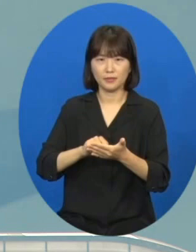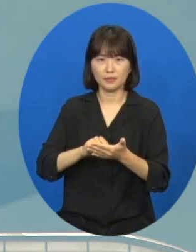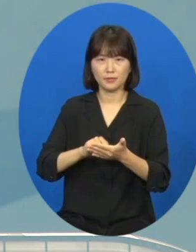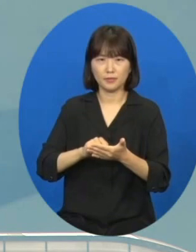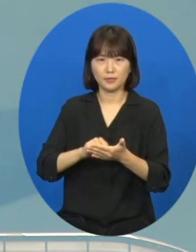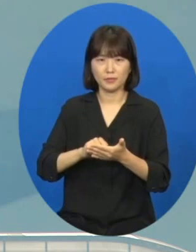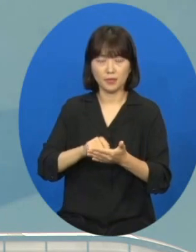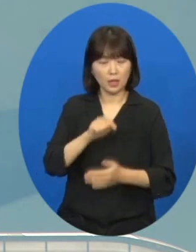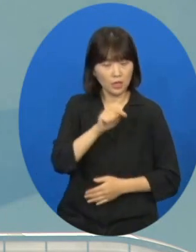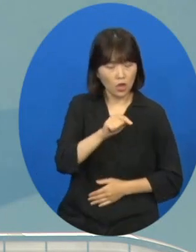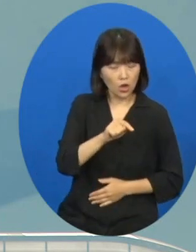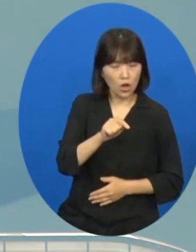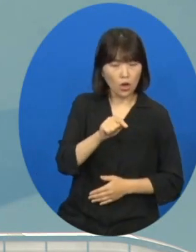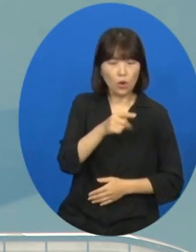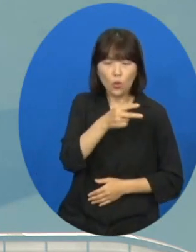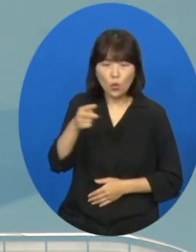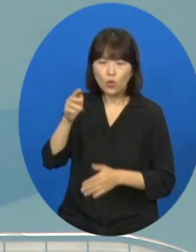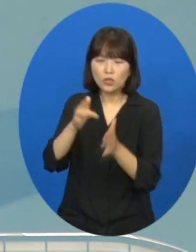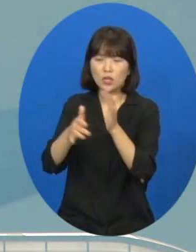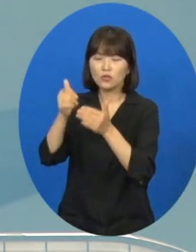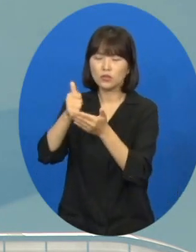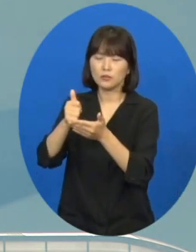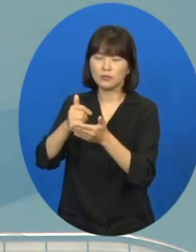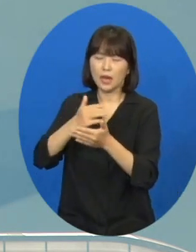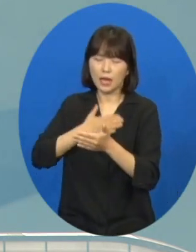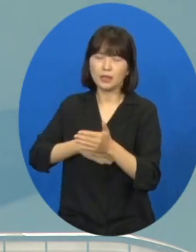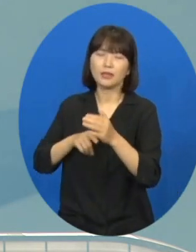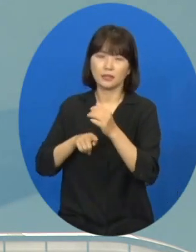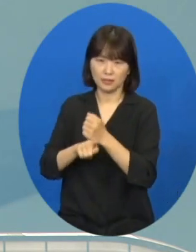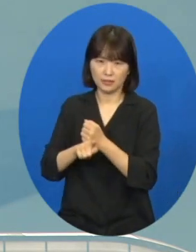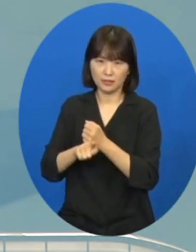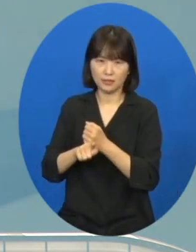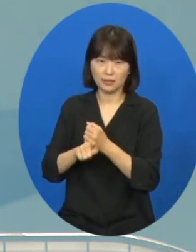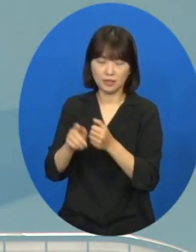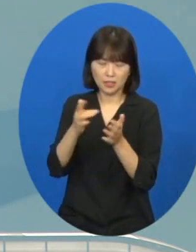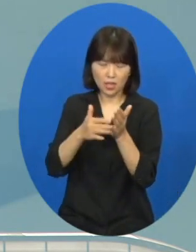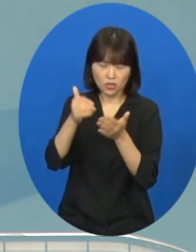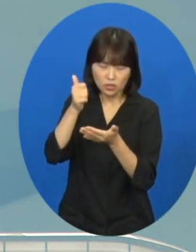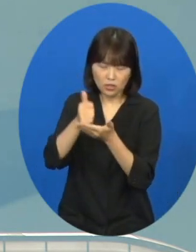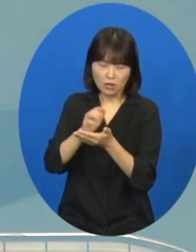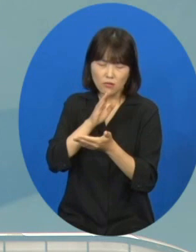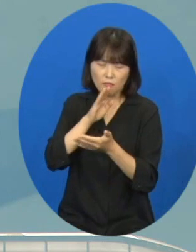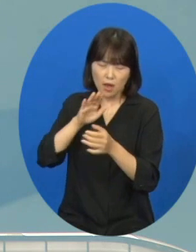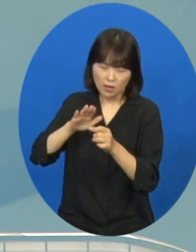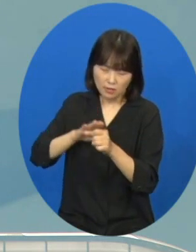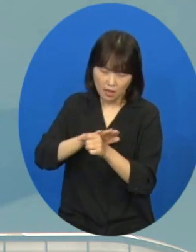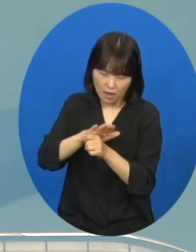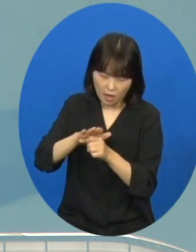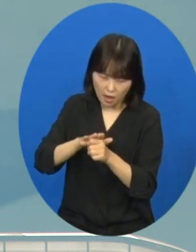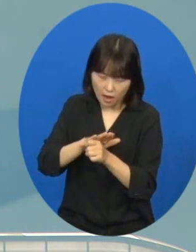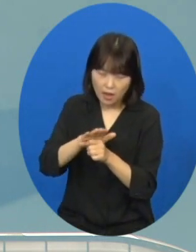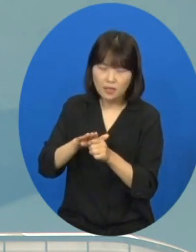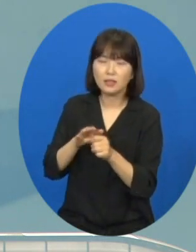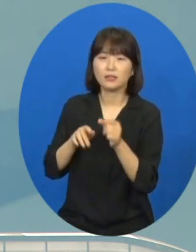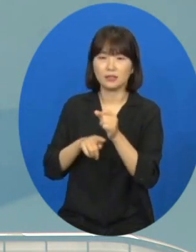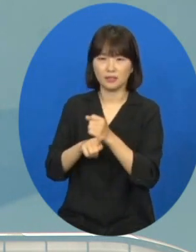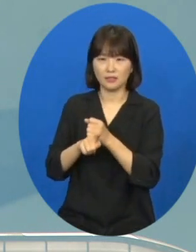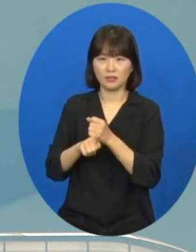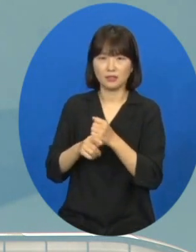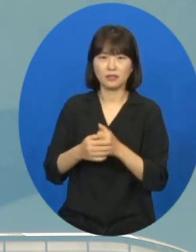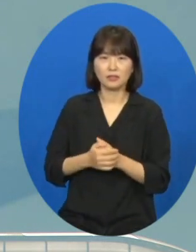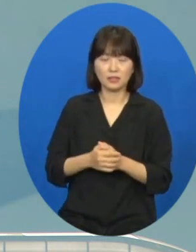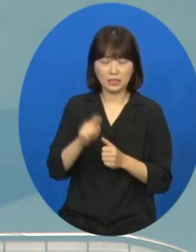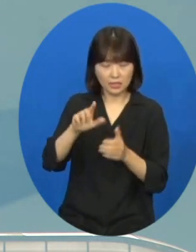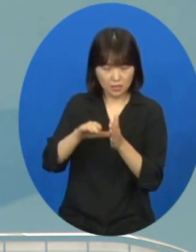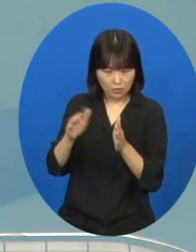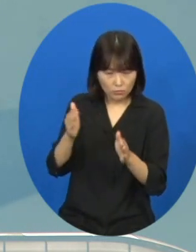그건 예수님을 안다는 뜻이에요. 예수님과 정말 사랑에 빠졌다는 뜻입니다. 그때부터